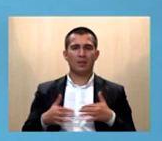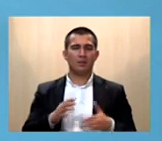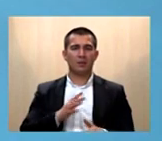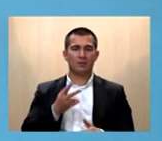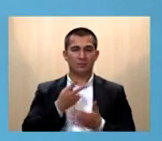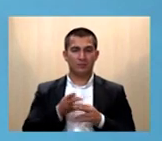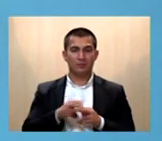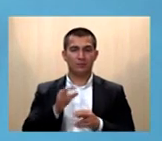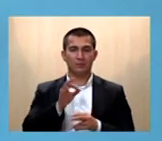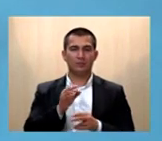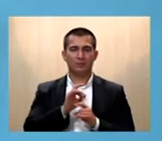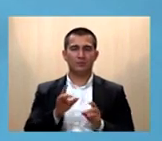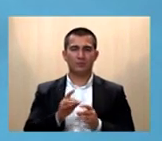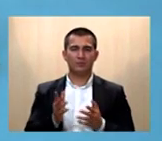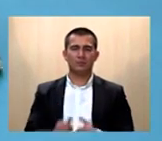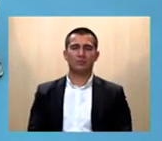Oyoqlar holatini almashtiramiz.